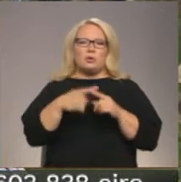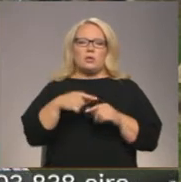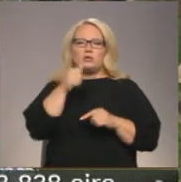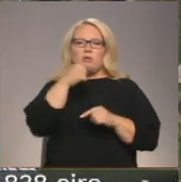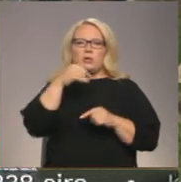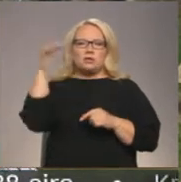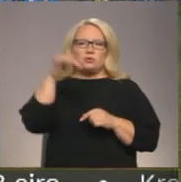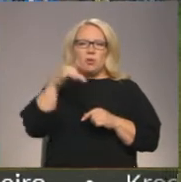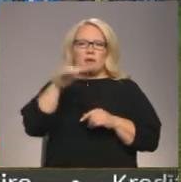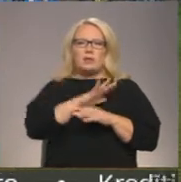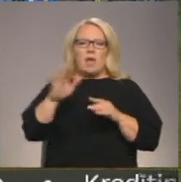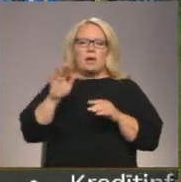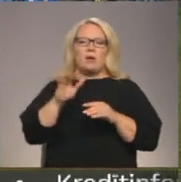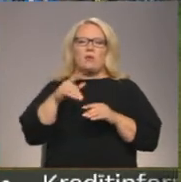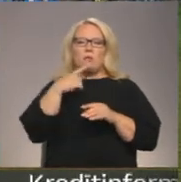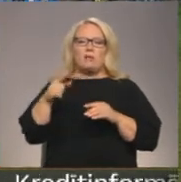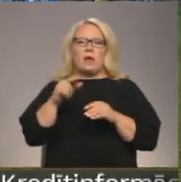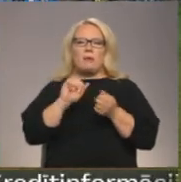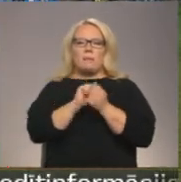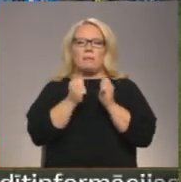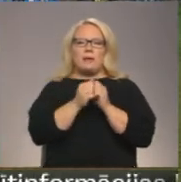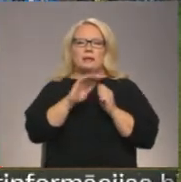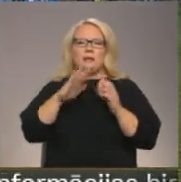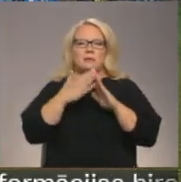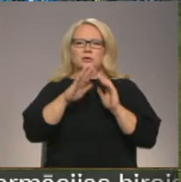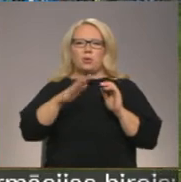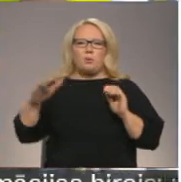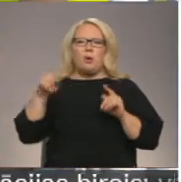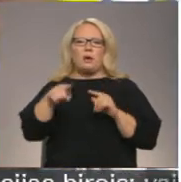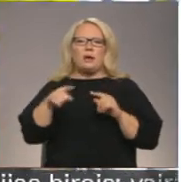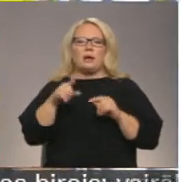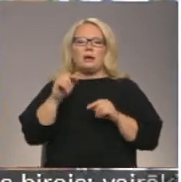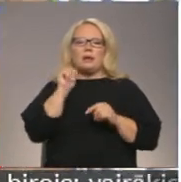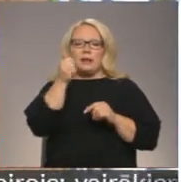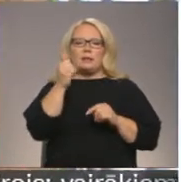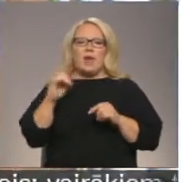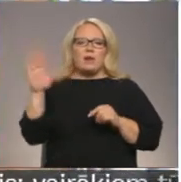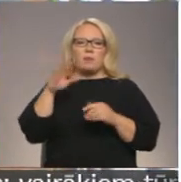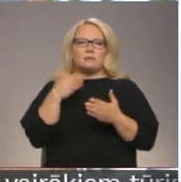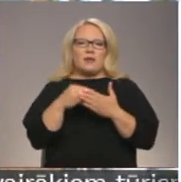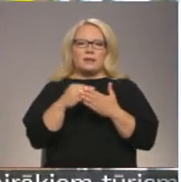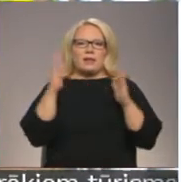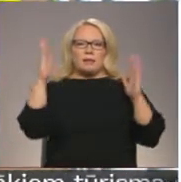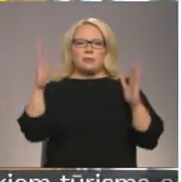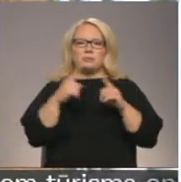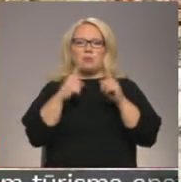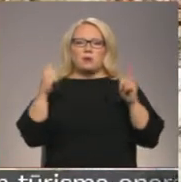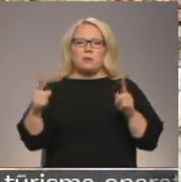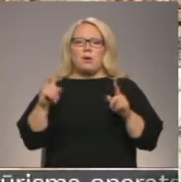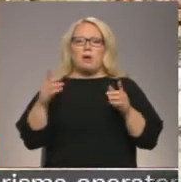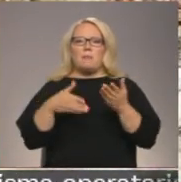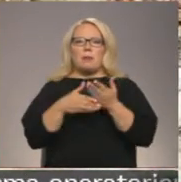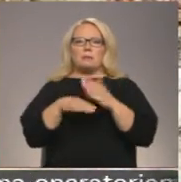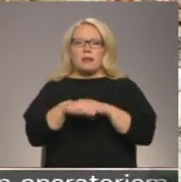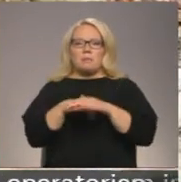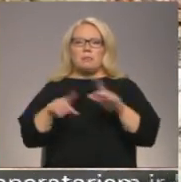nos, nevis uzkrājas drupās. Pilsdrupu konservācija ir viens no projekta Rīta Eiropas vērtības etapiem. Projekts paredz saglabāt un attīstīt